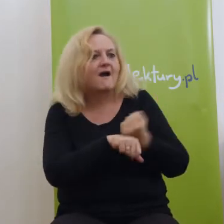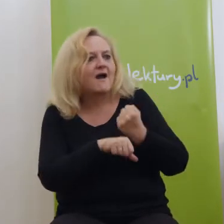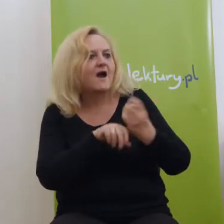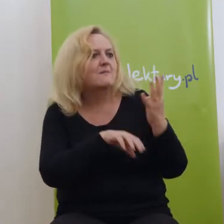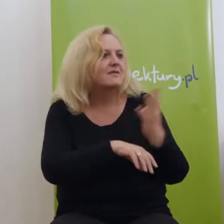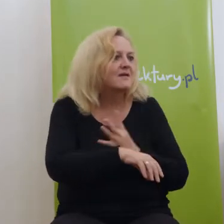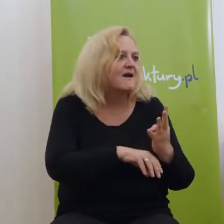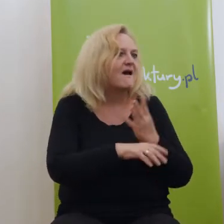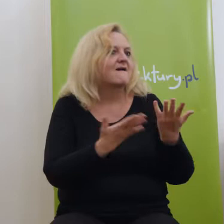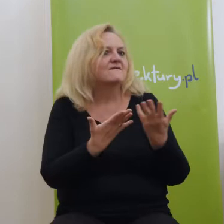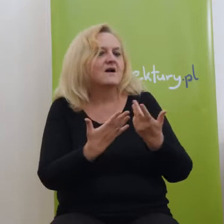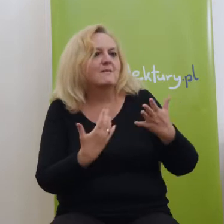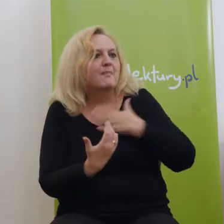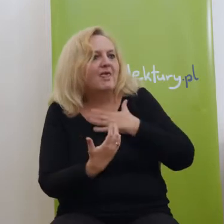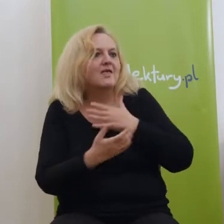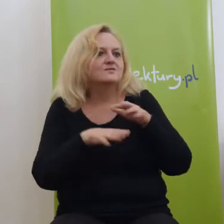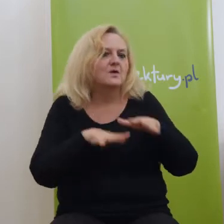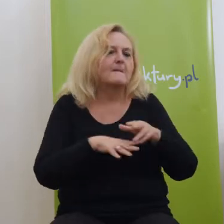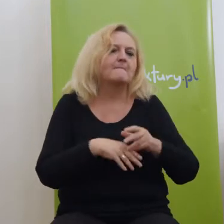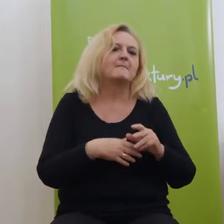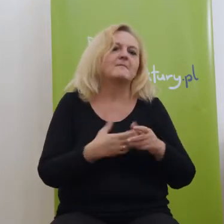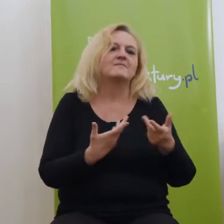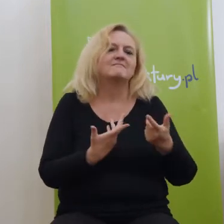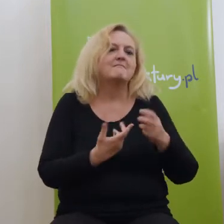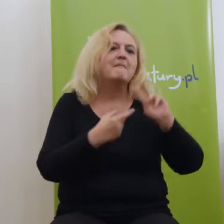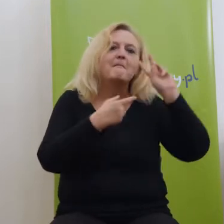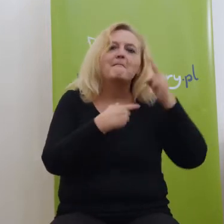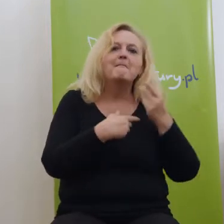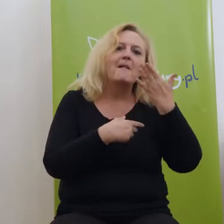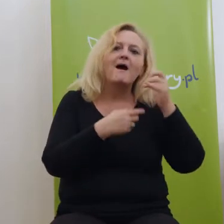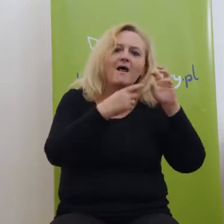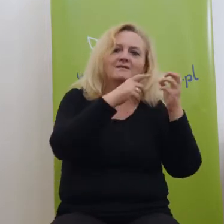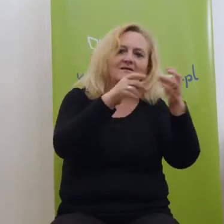trawy, psów i maliny na krzaku.